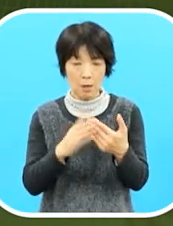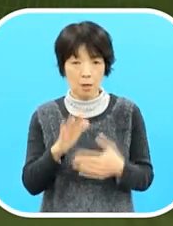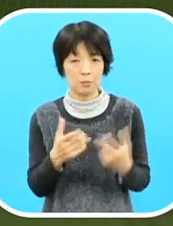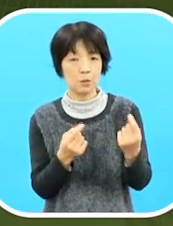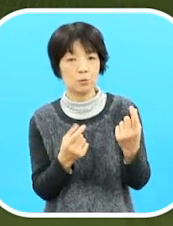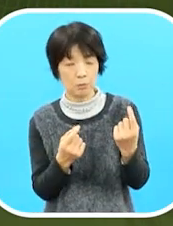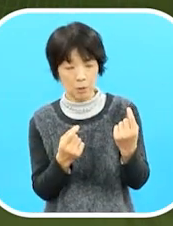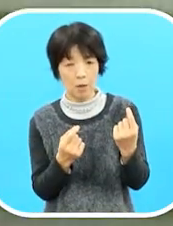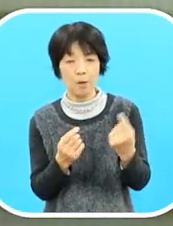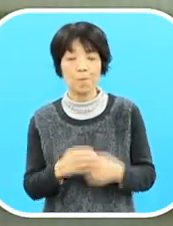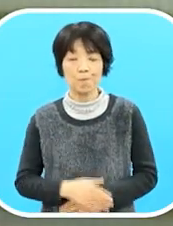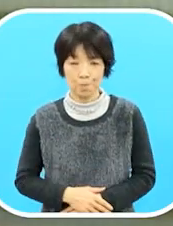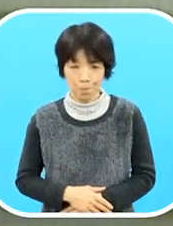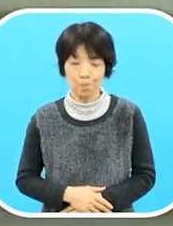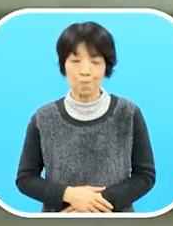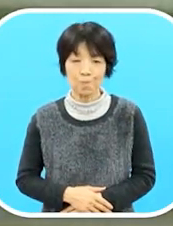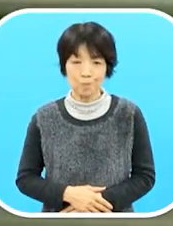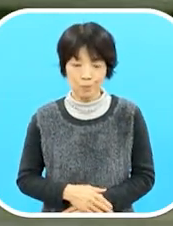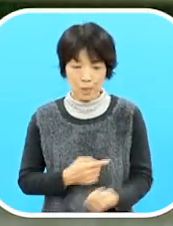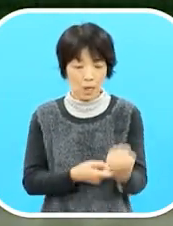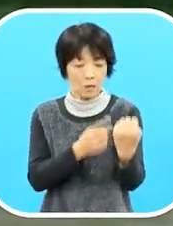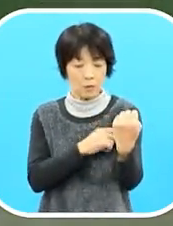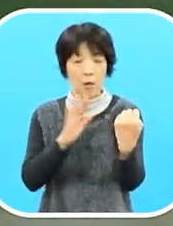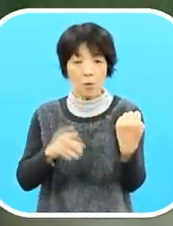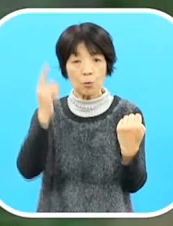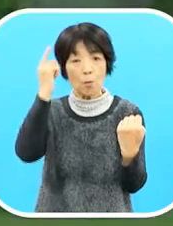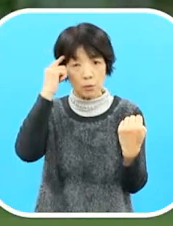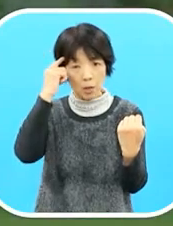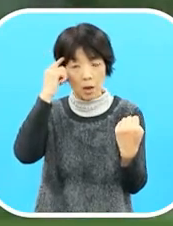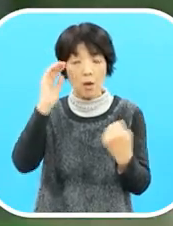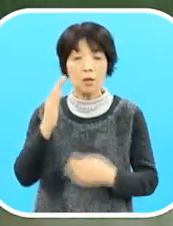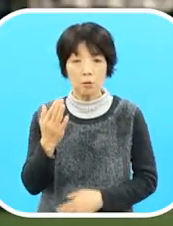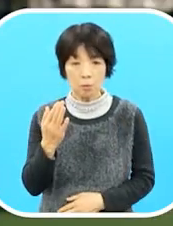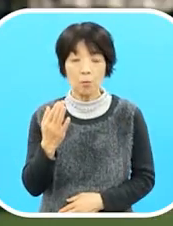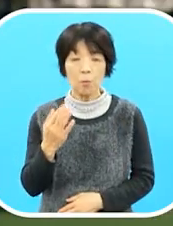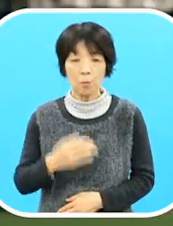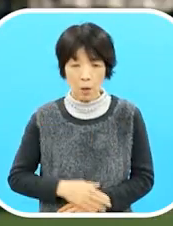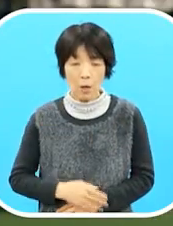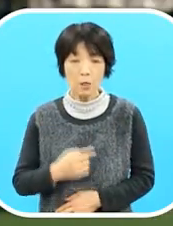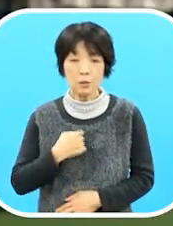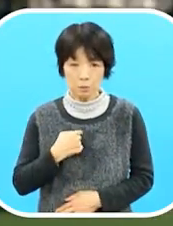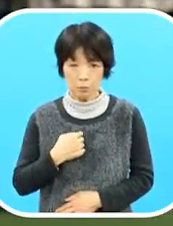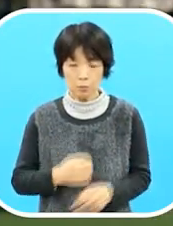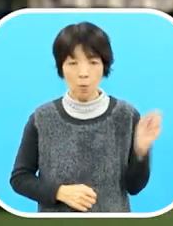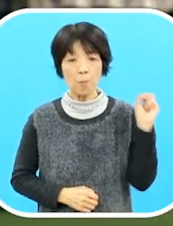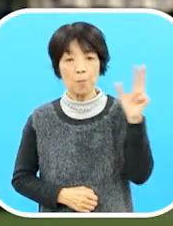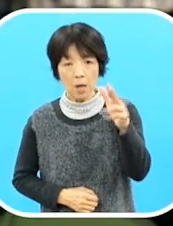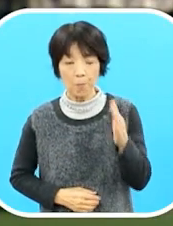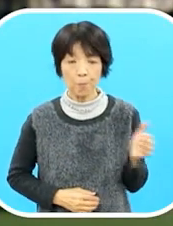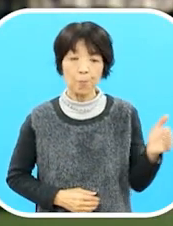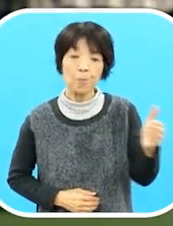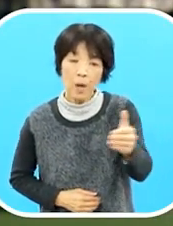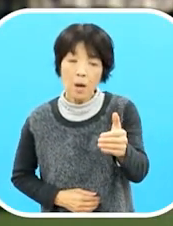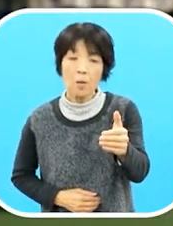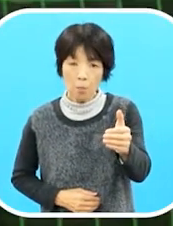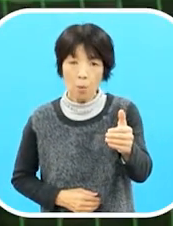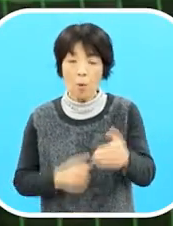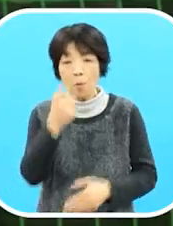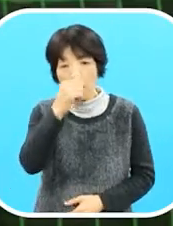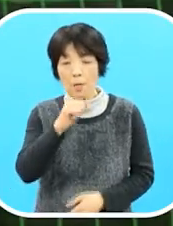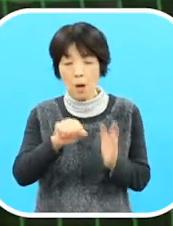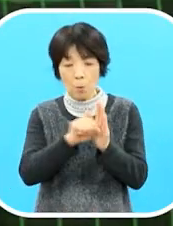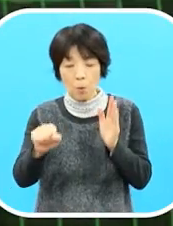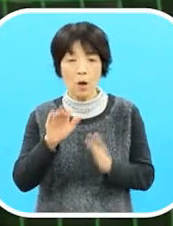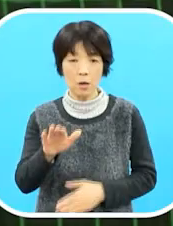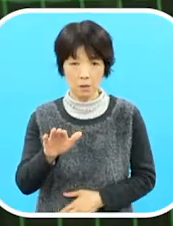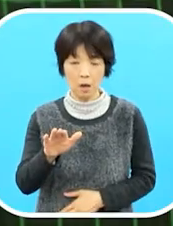されましたよね。 はい、力はかなりあると思ってたんですけど、自分の変化球が思うよりも通用していたので、その分本